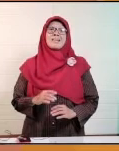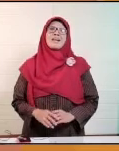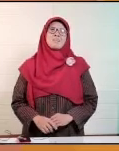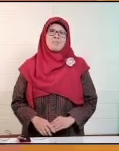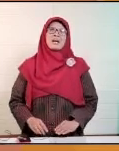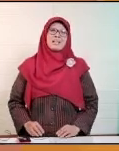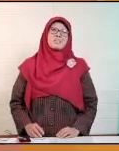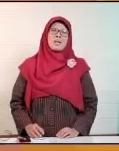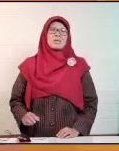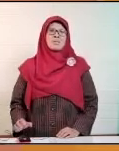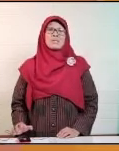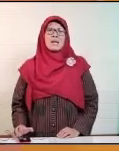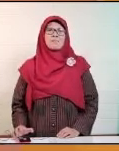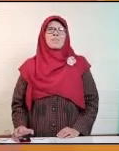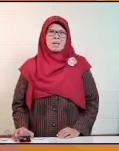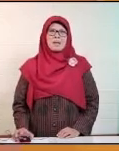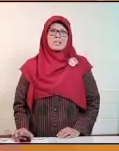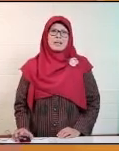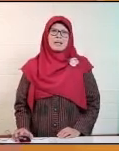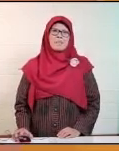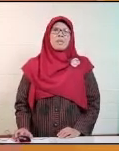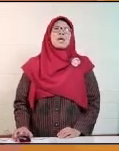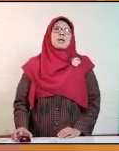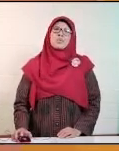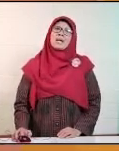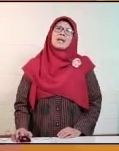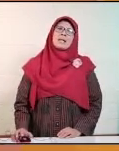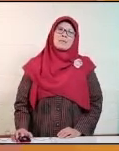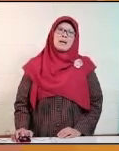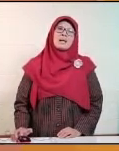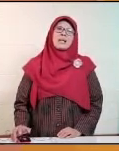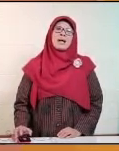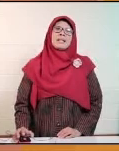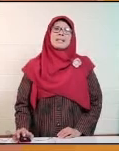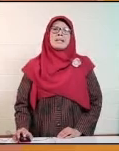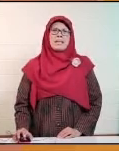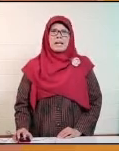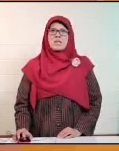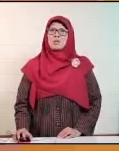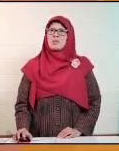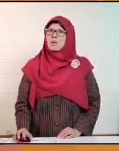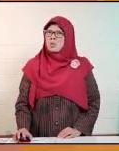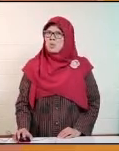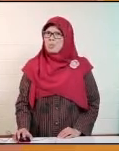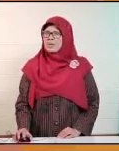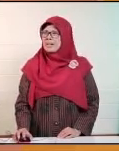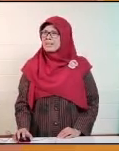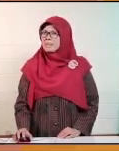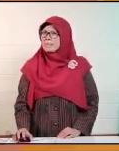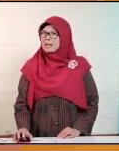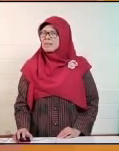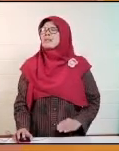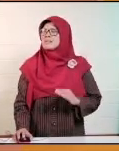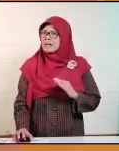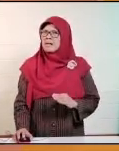tanda bahwa kalian sudah masuk masa remaja kemudian yang kelima adalah keinginan untuk berkumpul